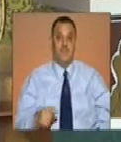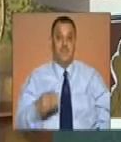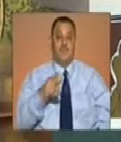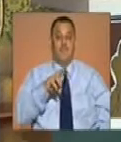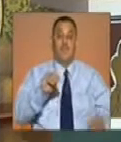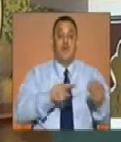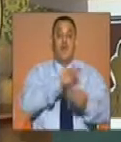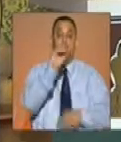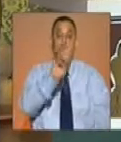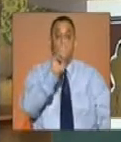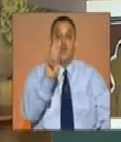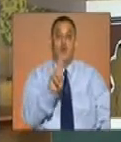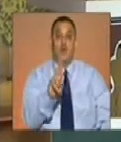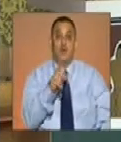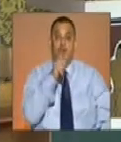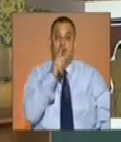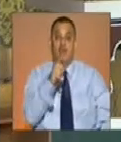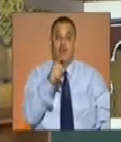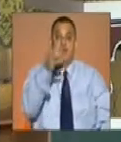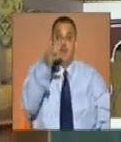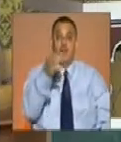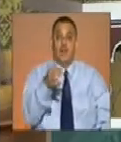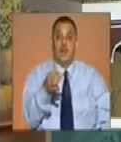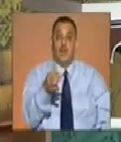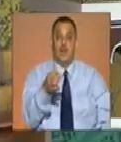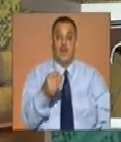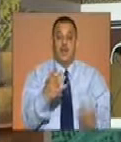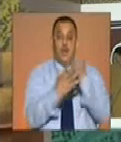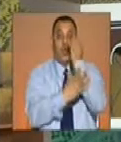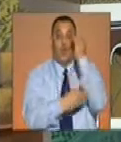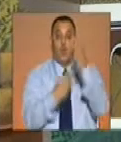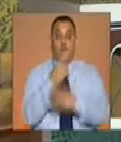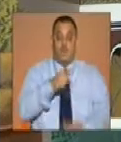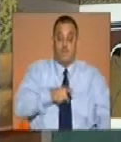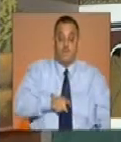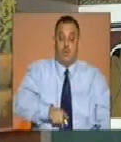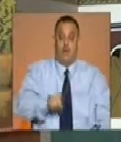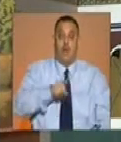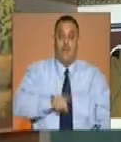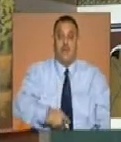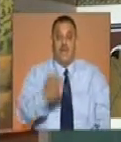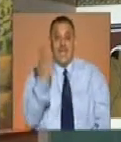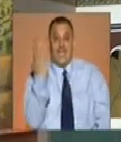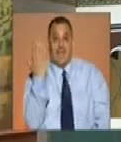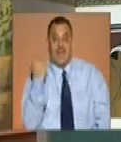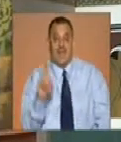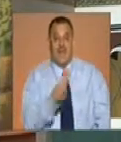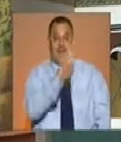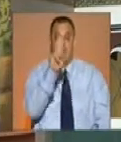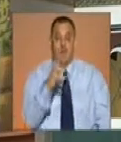السؤال، فعندما قلت لي أنت إنسان الوضوء الدول يطلع عنه بعد الوضوء. نعم صحيح.